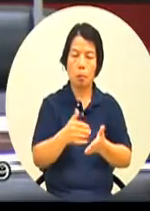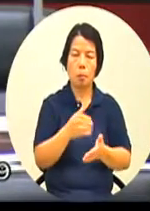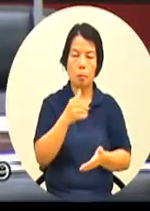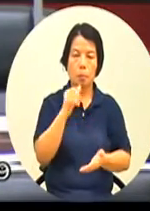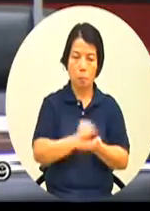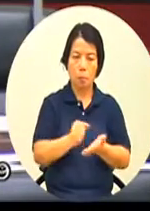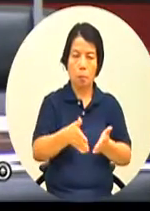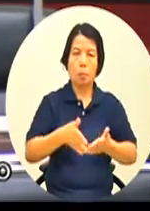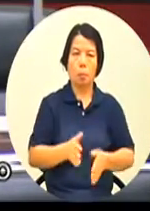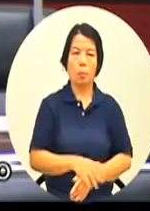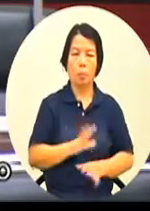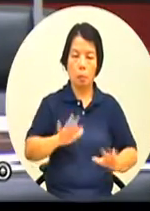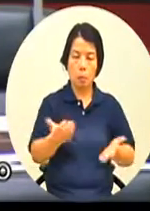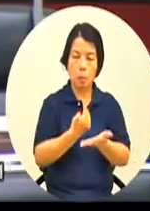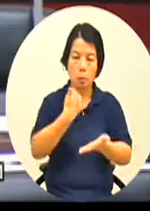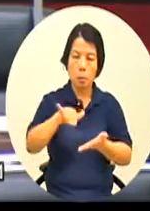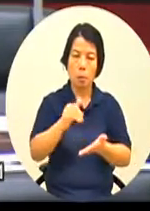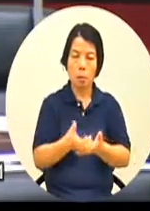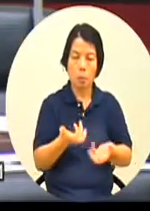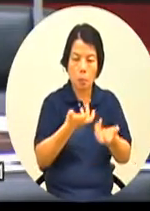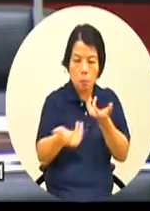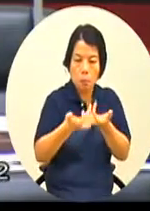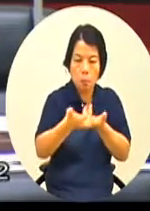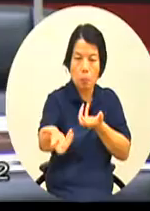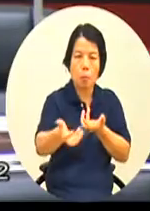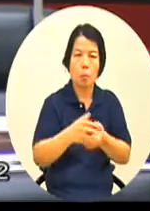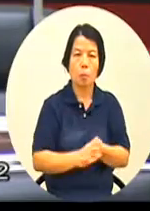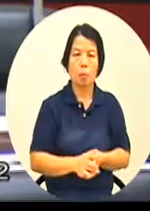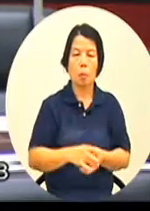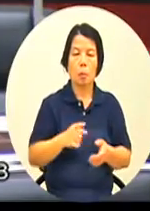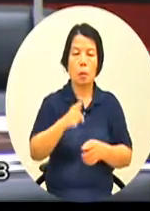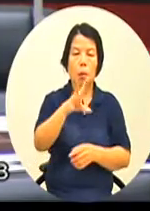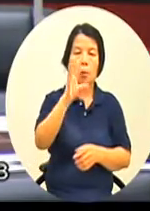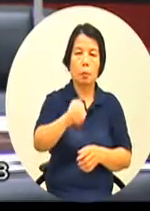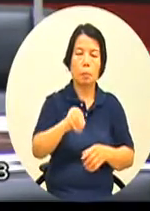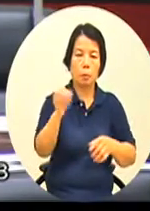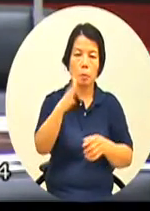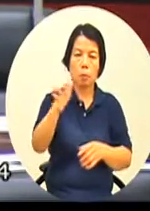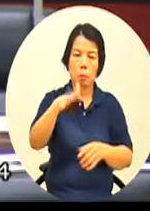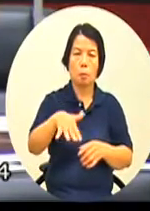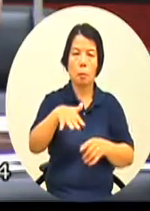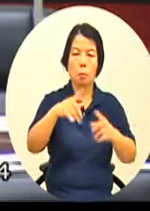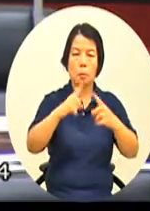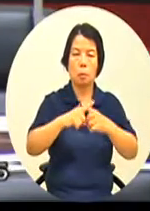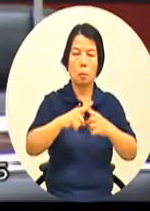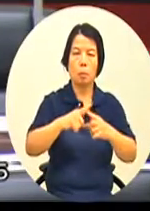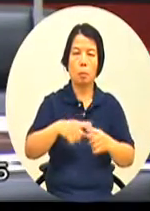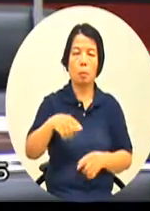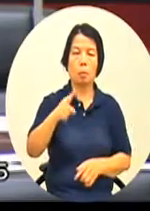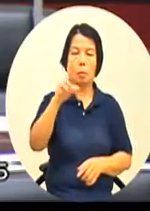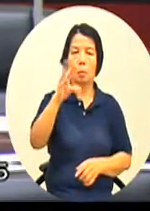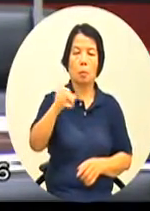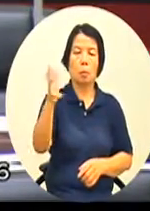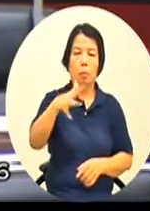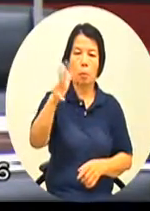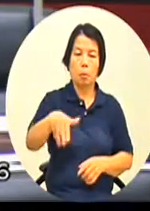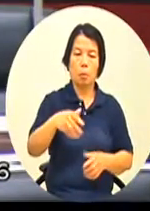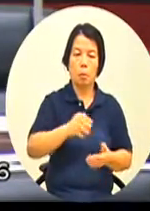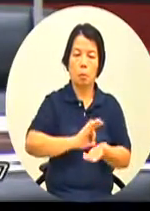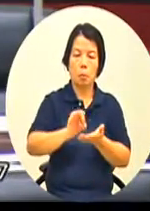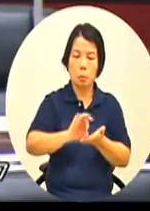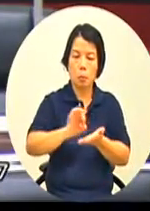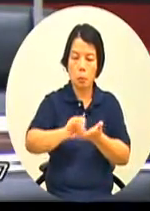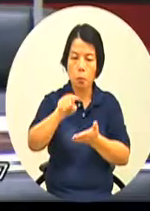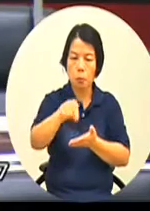那你现在把预算权分割一部分出来给15000人去，18000人去分享这个预算，